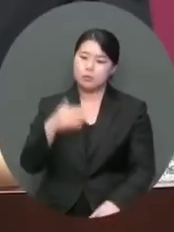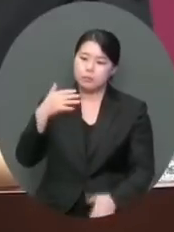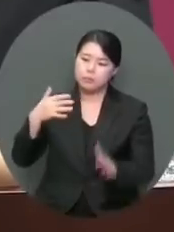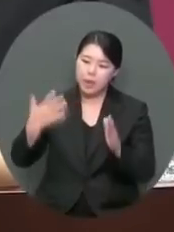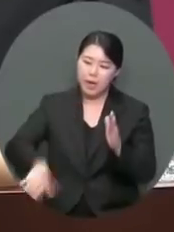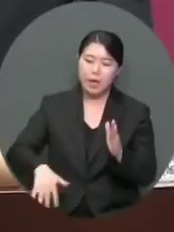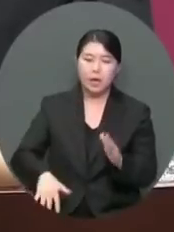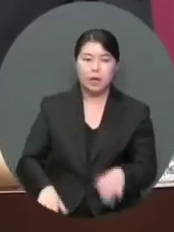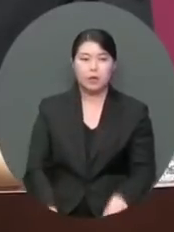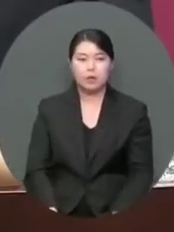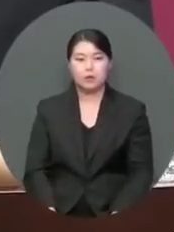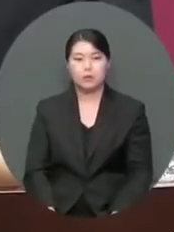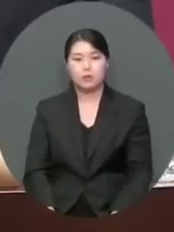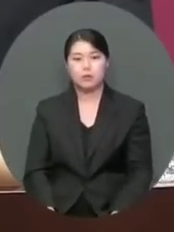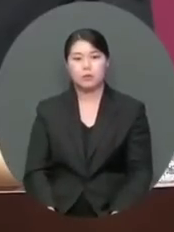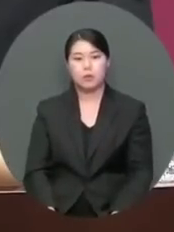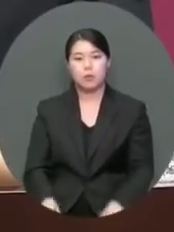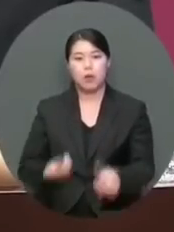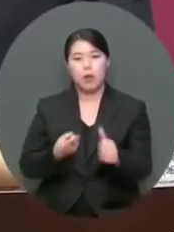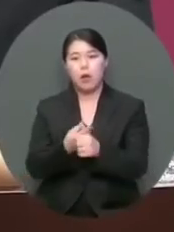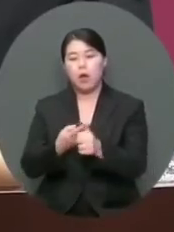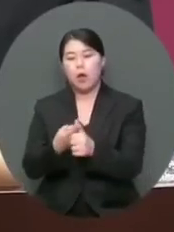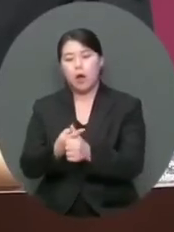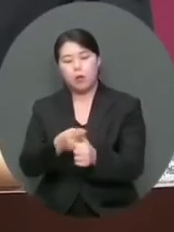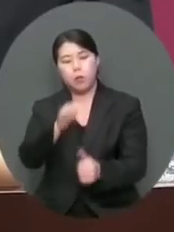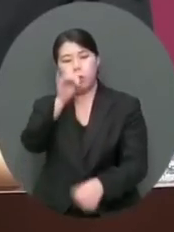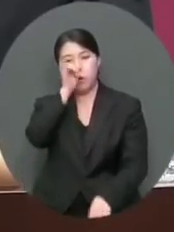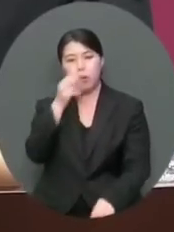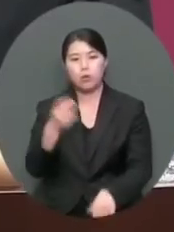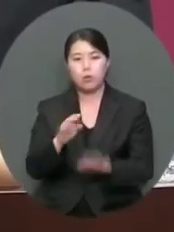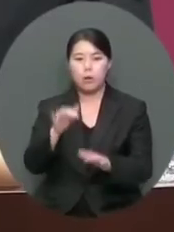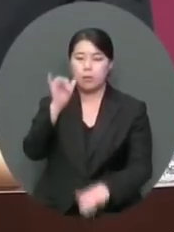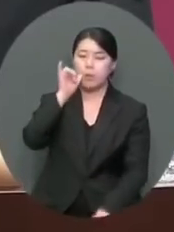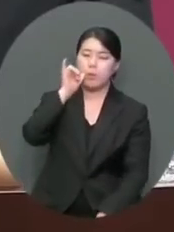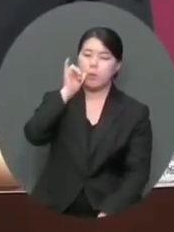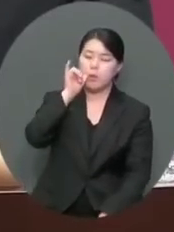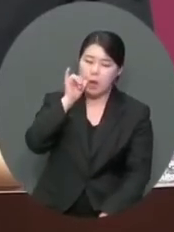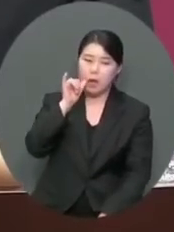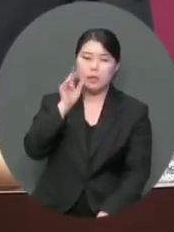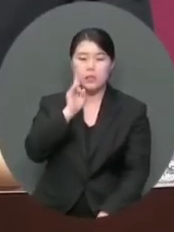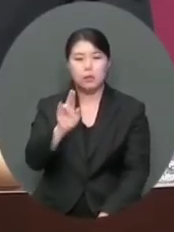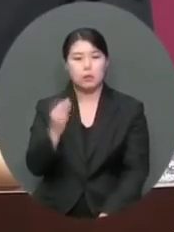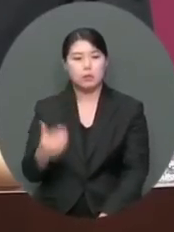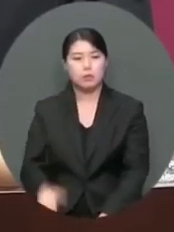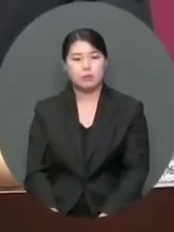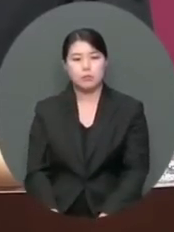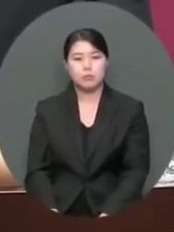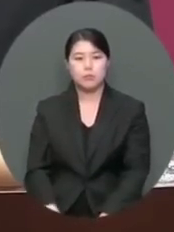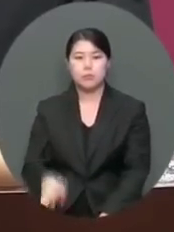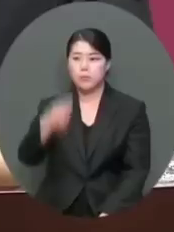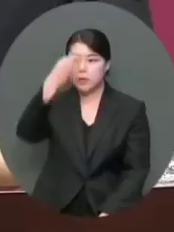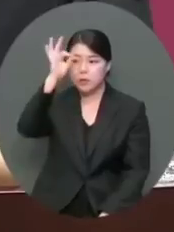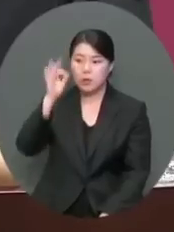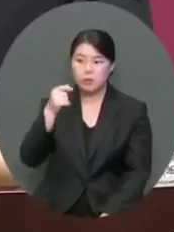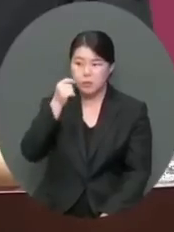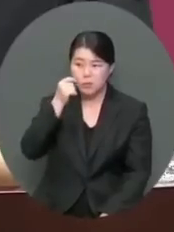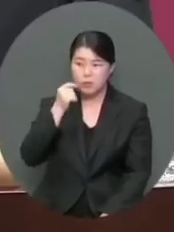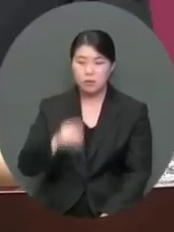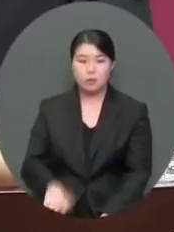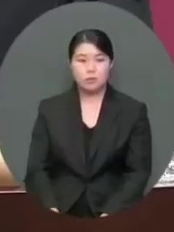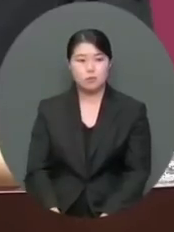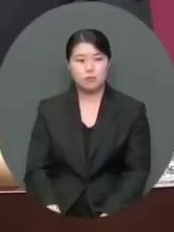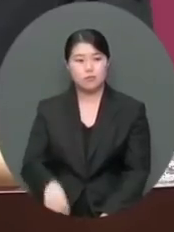미쳤습니다. 묻지마 범죄는 증가하고 마약 청정국은 마약 공화국으로 변질되고 있습니다. 장관님은 인정 안 하시겠죠?